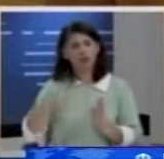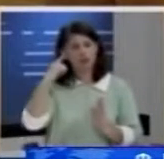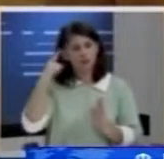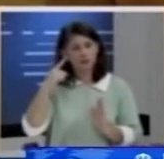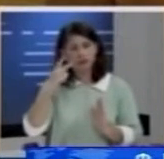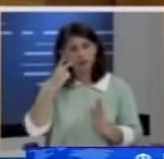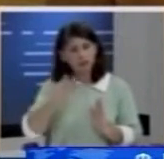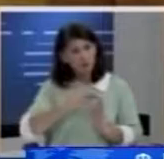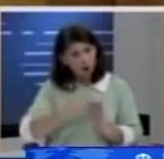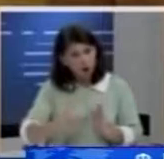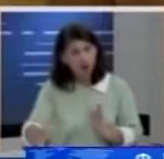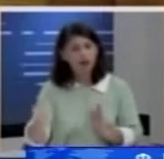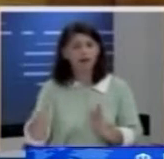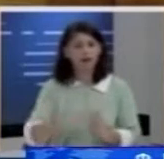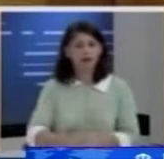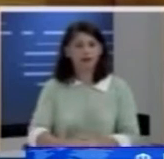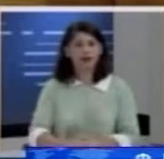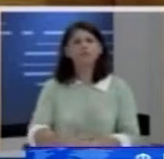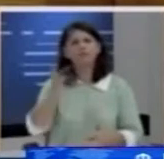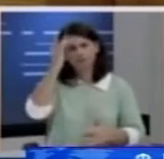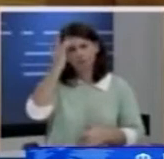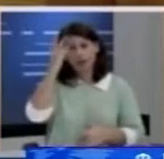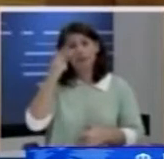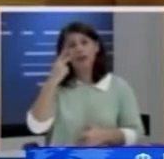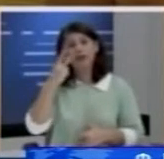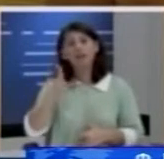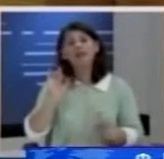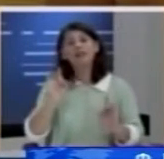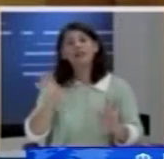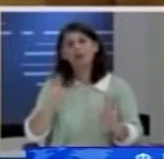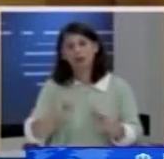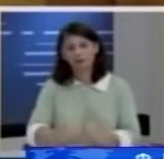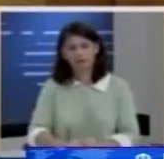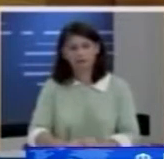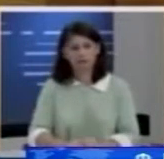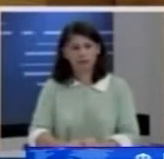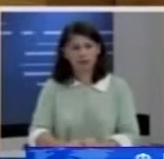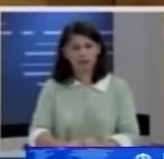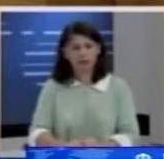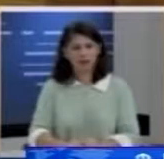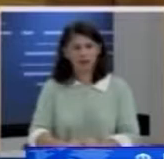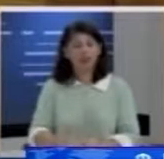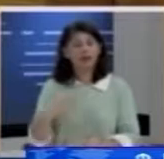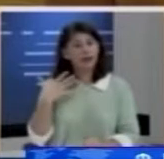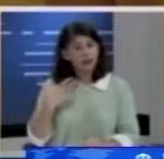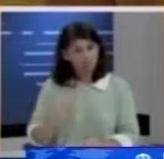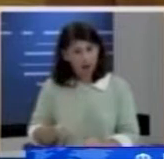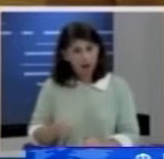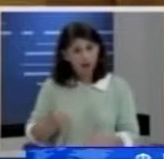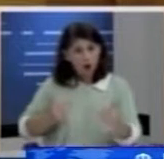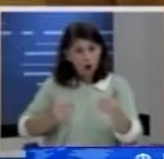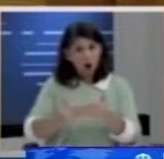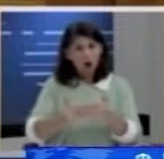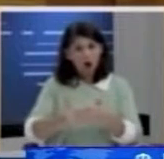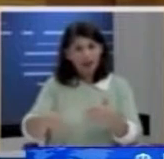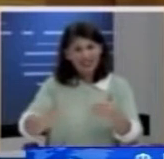που νομίζαμε ότι είχαμε δει όλα, συνειδητοποιούμε ότι δεν έχουμε δει απολύτως τίποτα. Υπάρχουν όρια